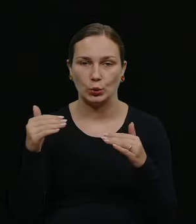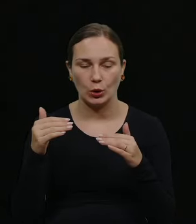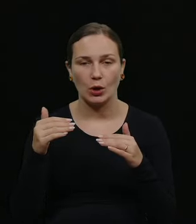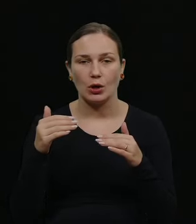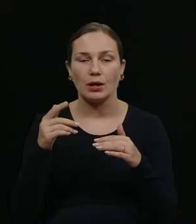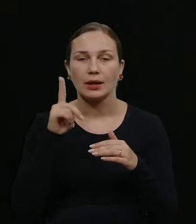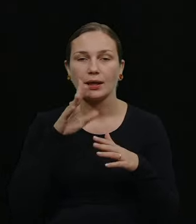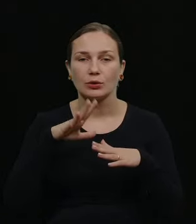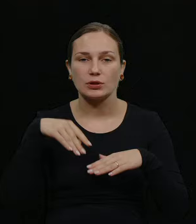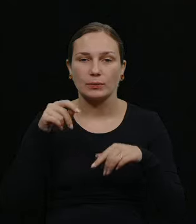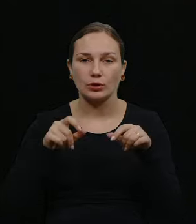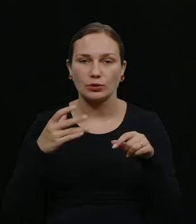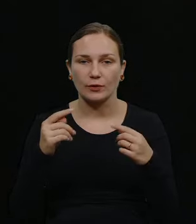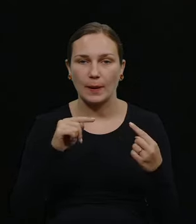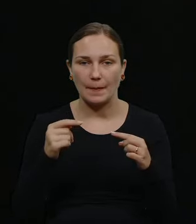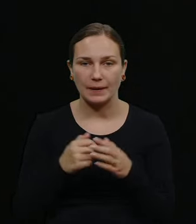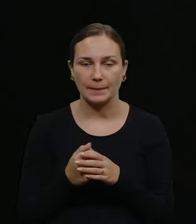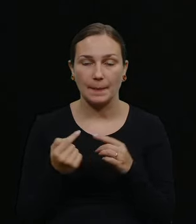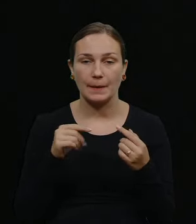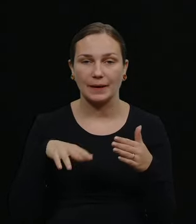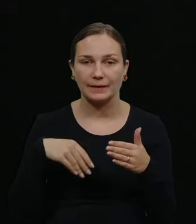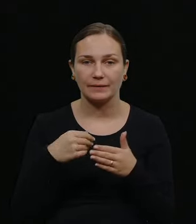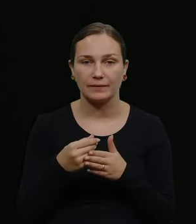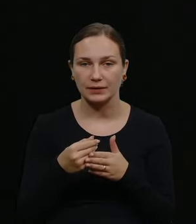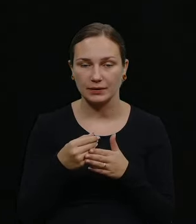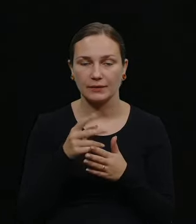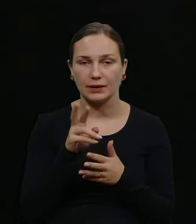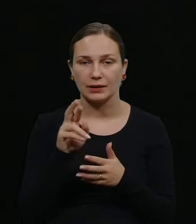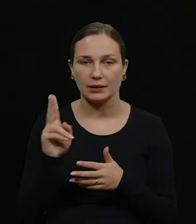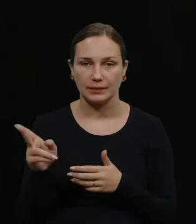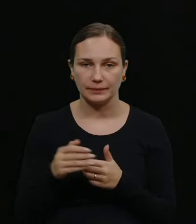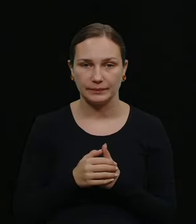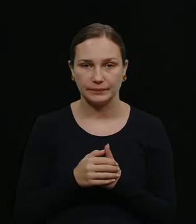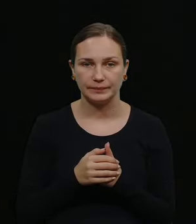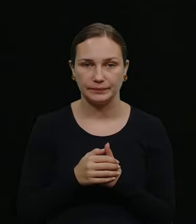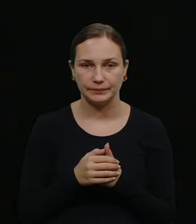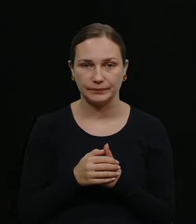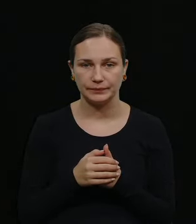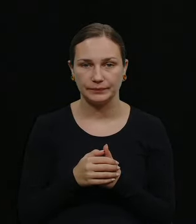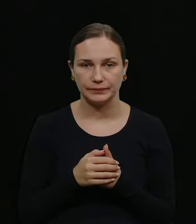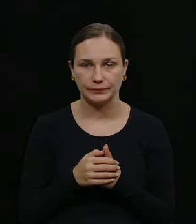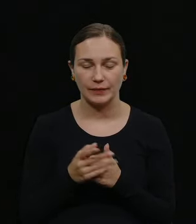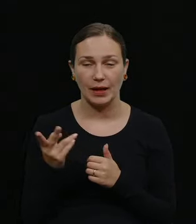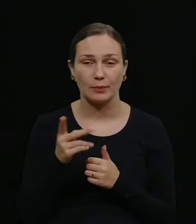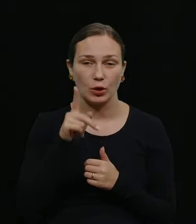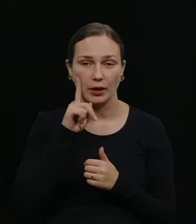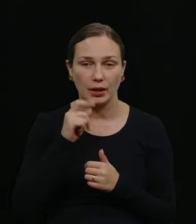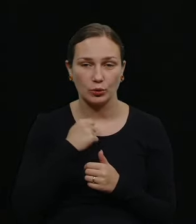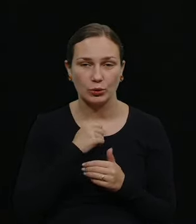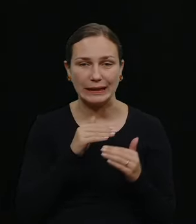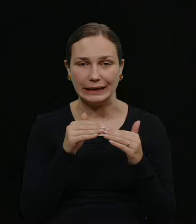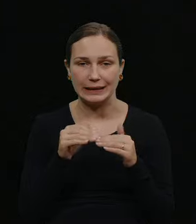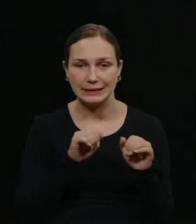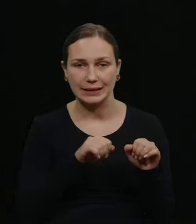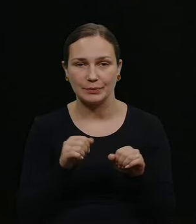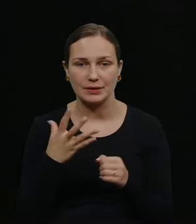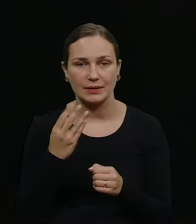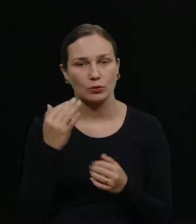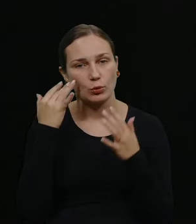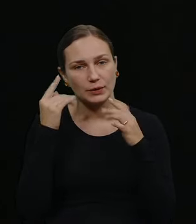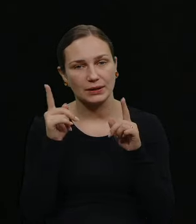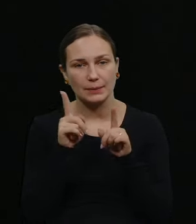narius debatai. Ši speciali agitacijos laida yra apmokėta Vyriausiosios rinkimų komisijos. Abu kandidatai laidoje turi lygias galimybės